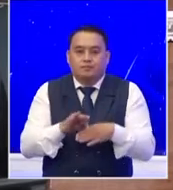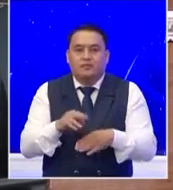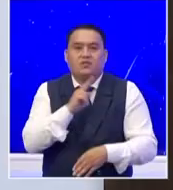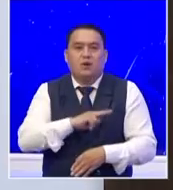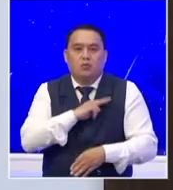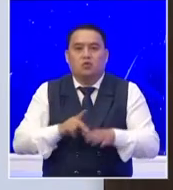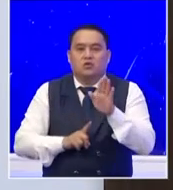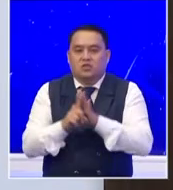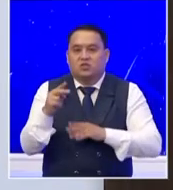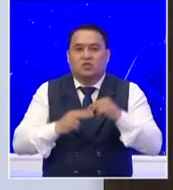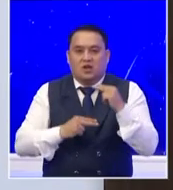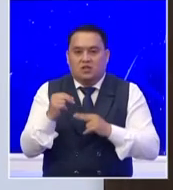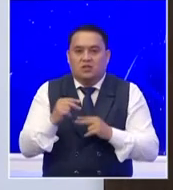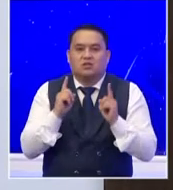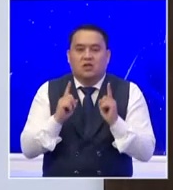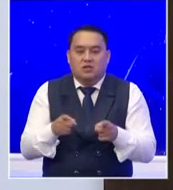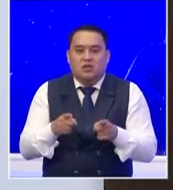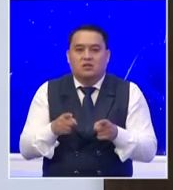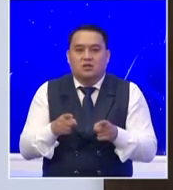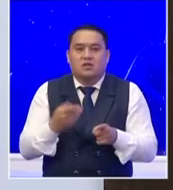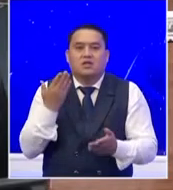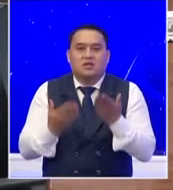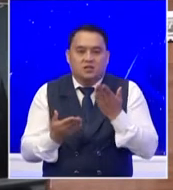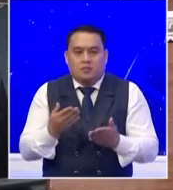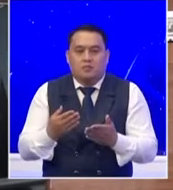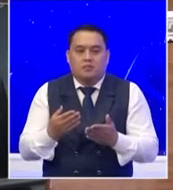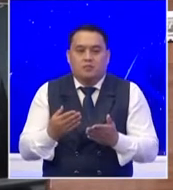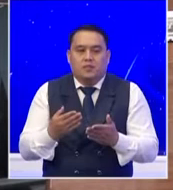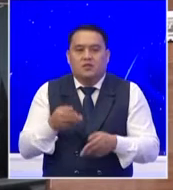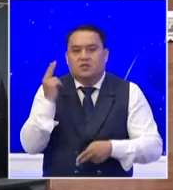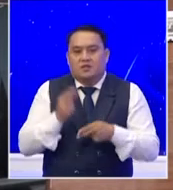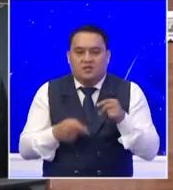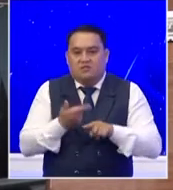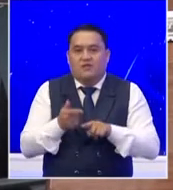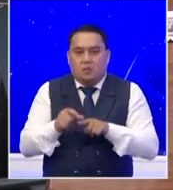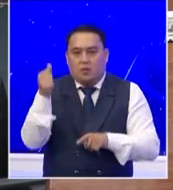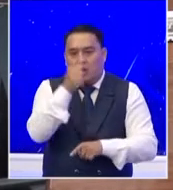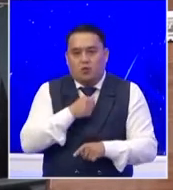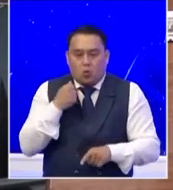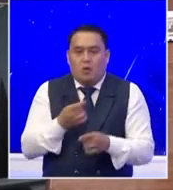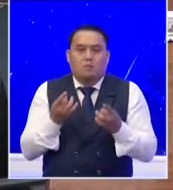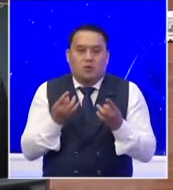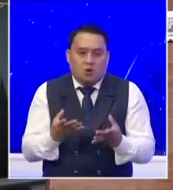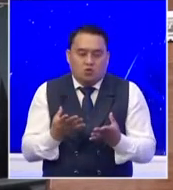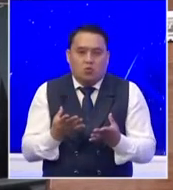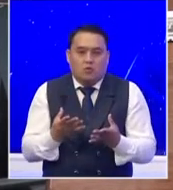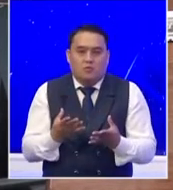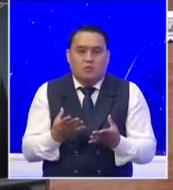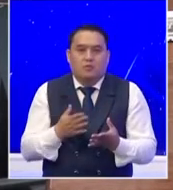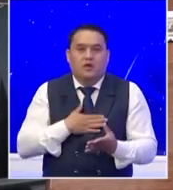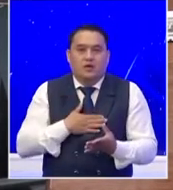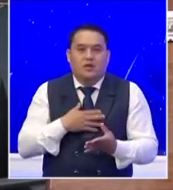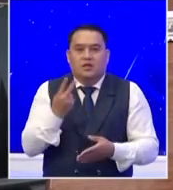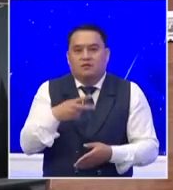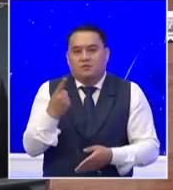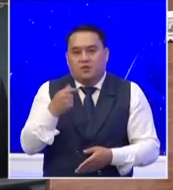начала строительства. Согласно дорожной карте занятости, если он пройдет, тогда мы должны его завершить в этом году. А если в обычном порядке, то тогда мы на